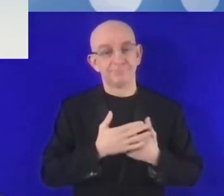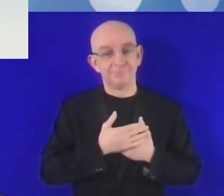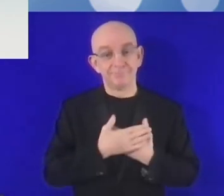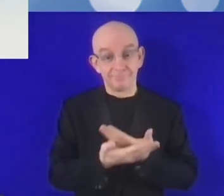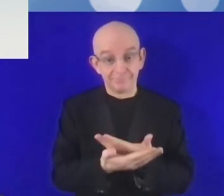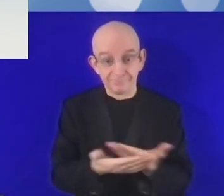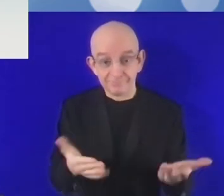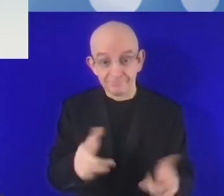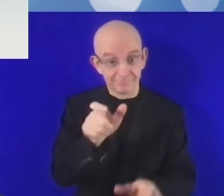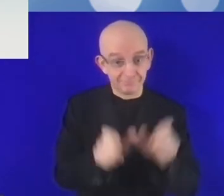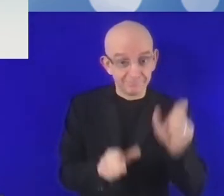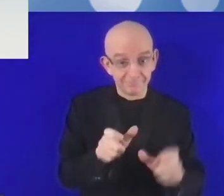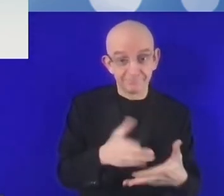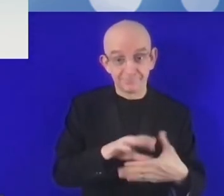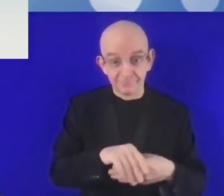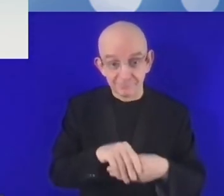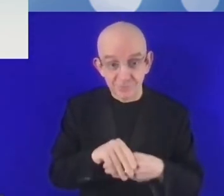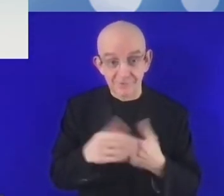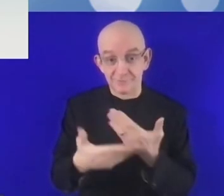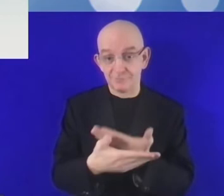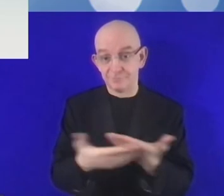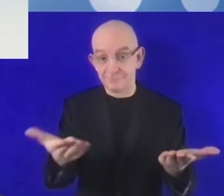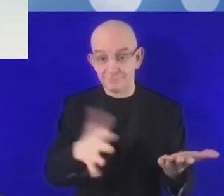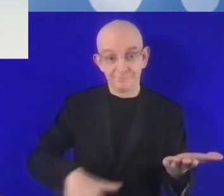Eh bien, bonjour.